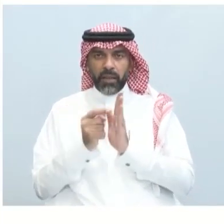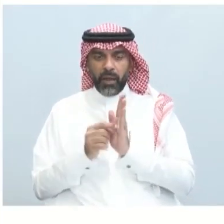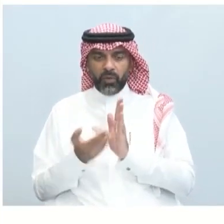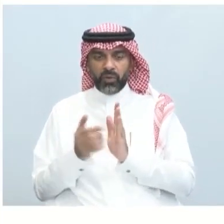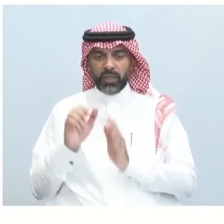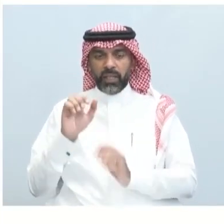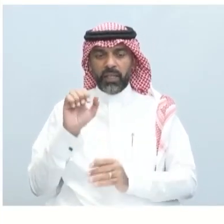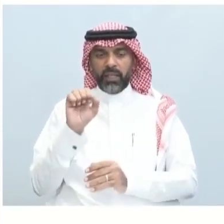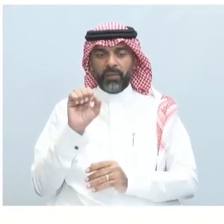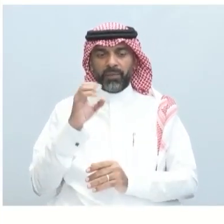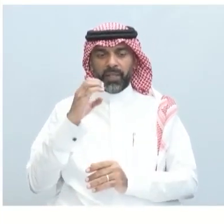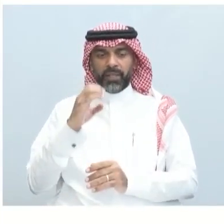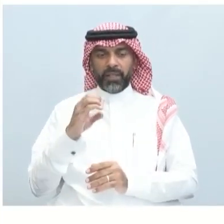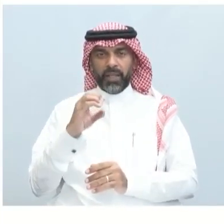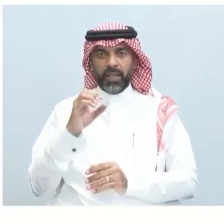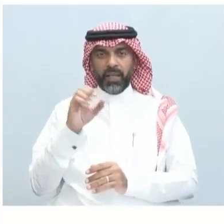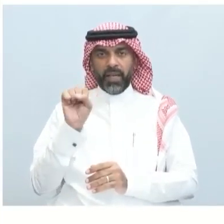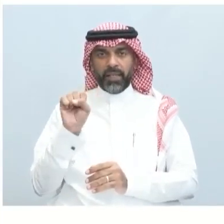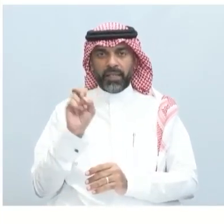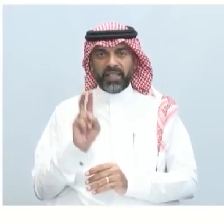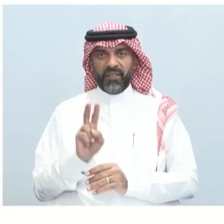CSV أو بصيغة TXT File.